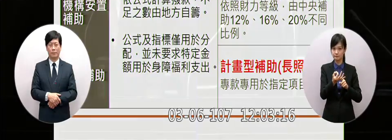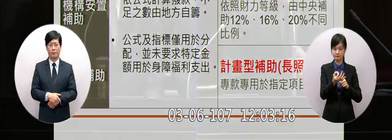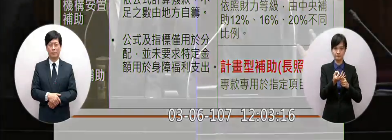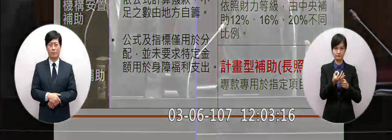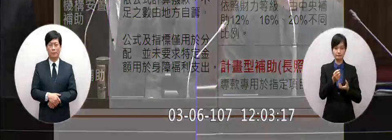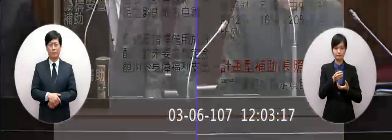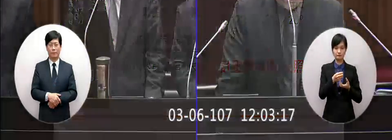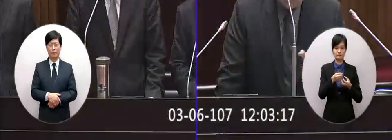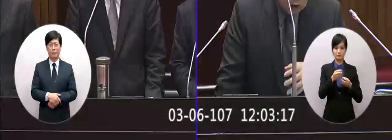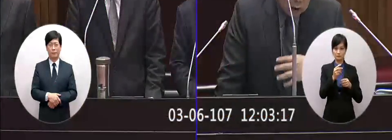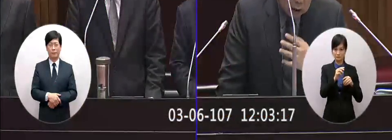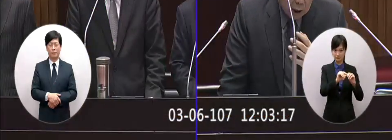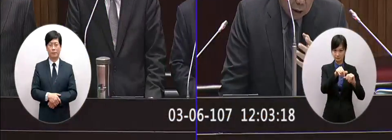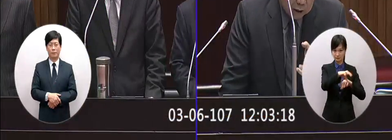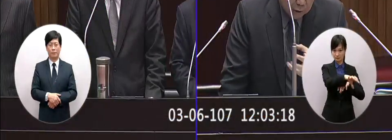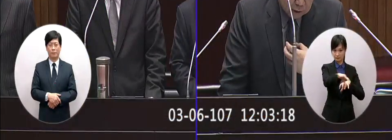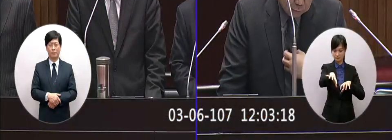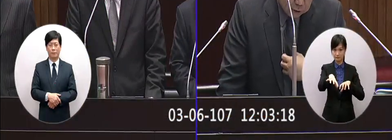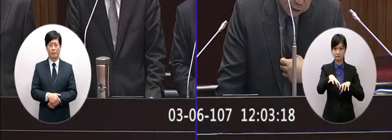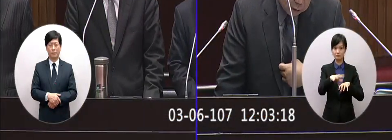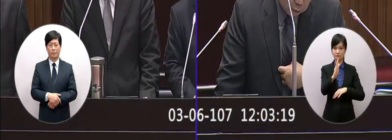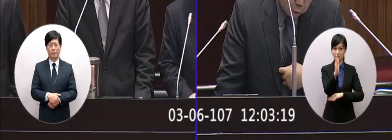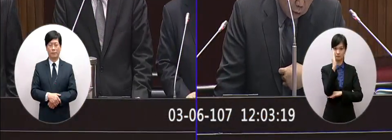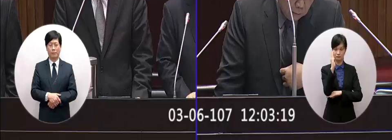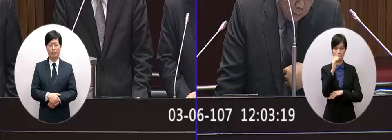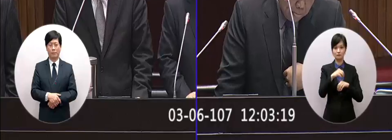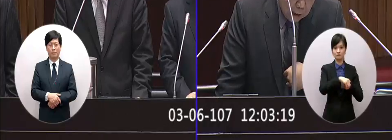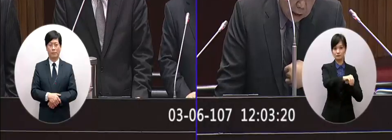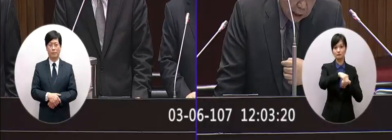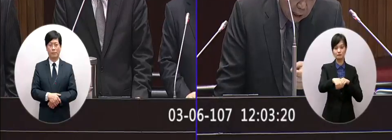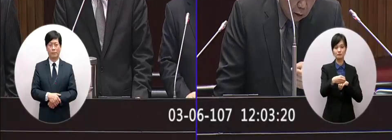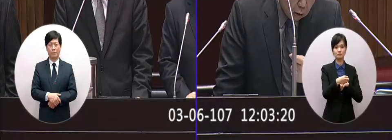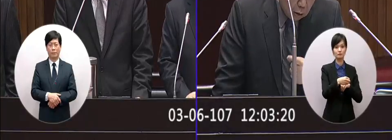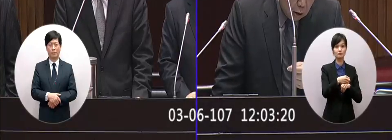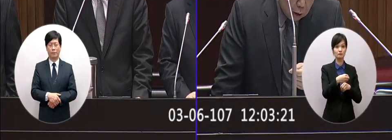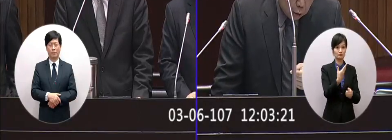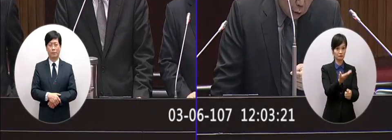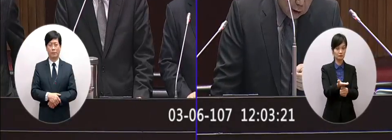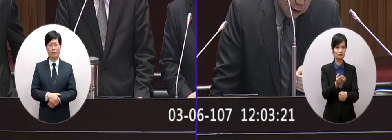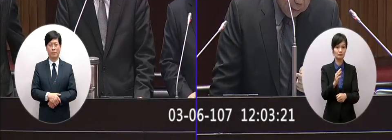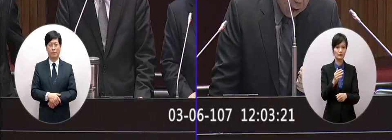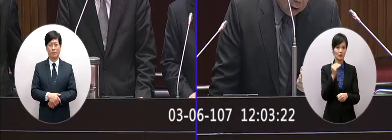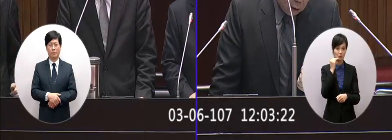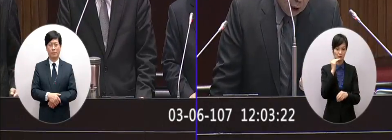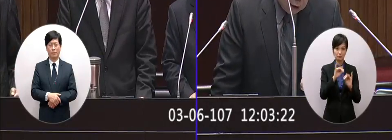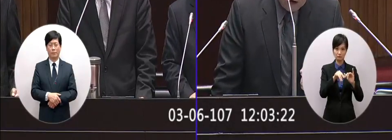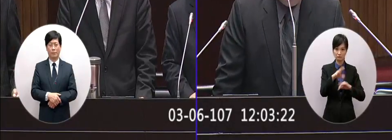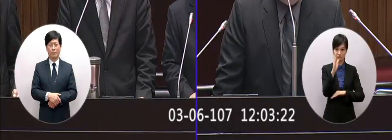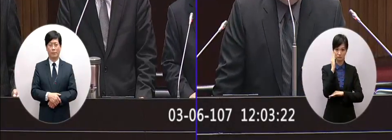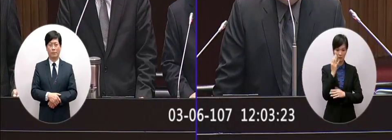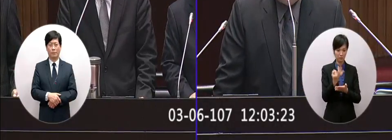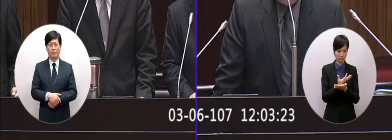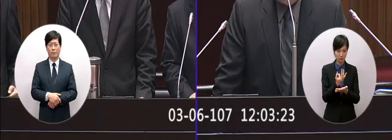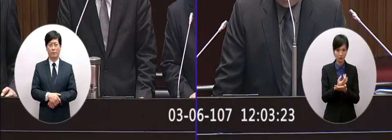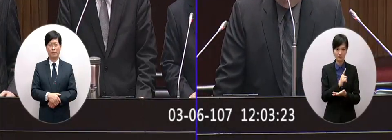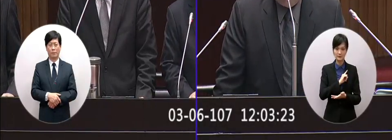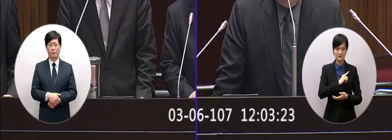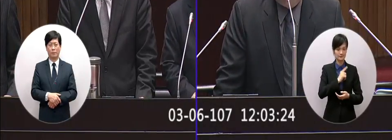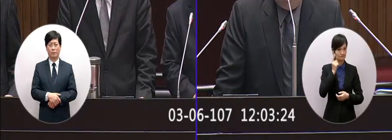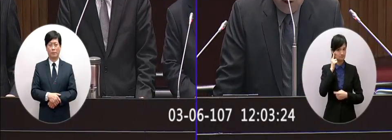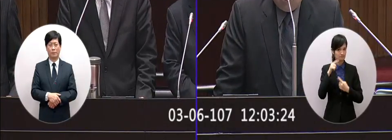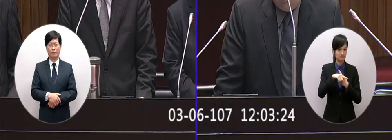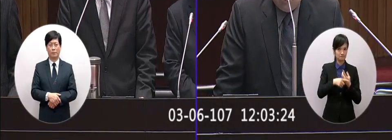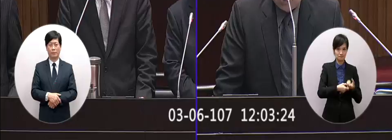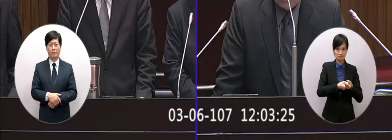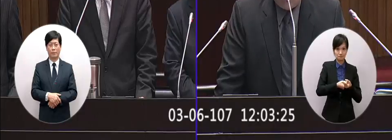方，不足的地方，地方政府自己筹措。那然后就是说这里面的话，特定的就是说经，它其实